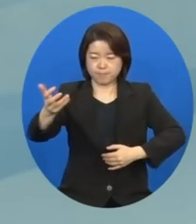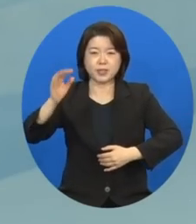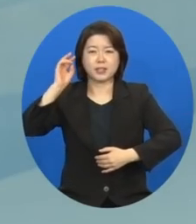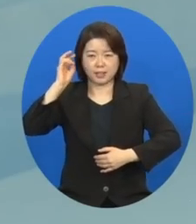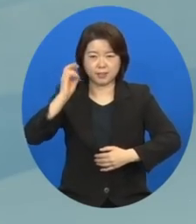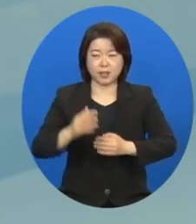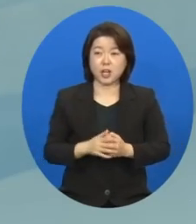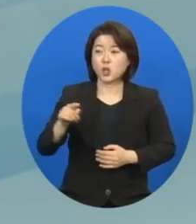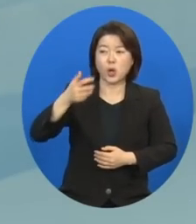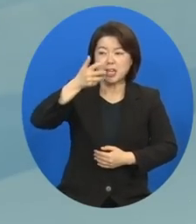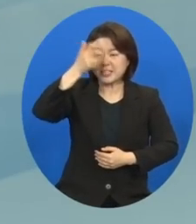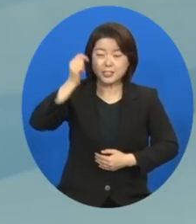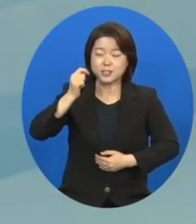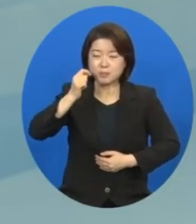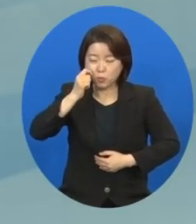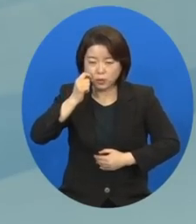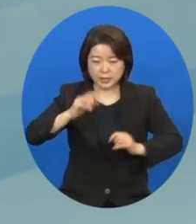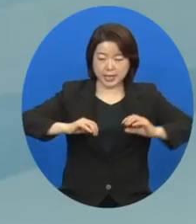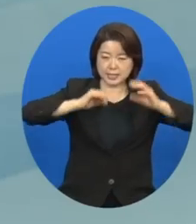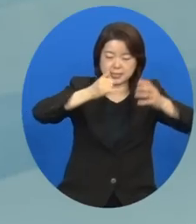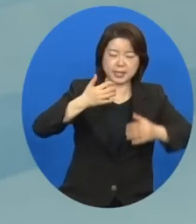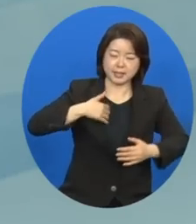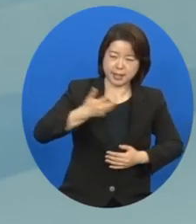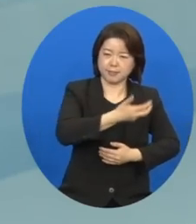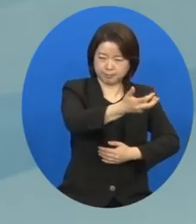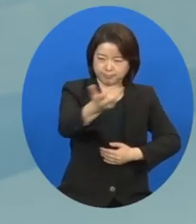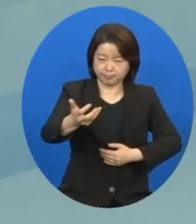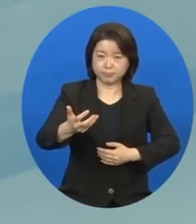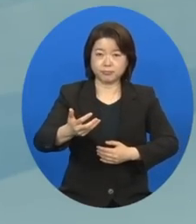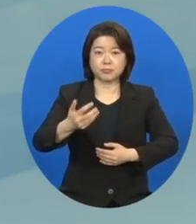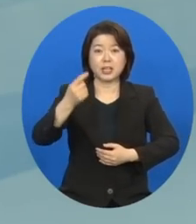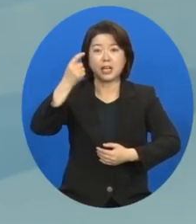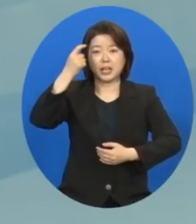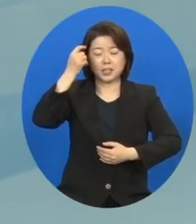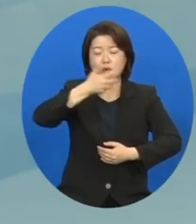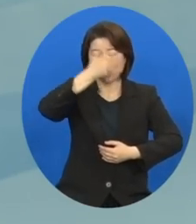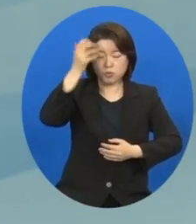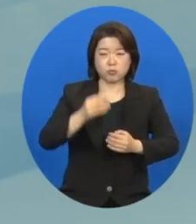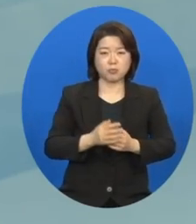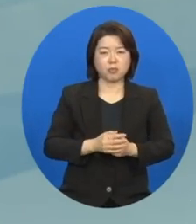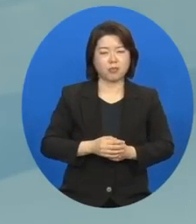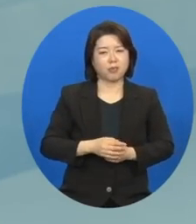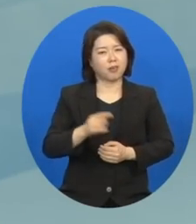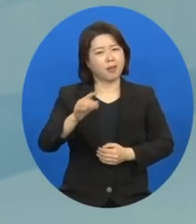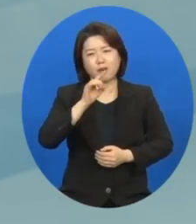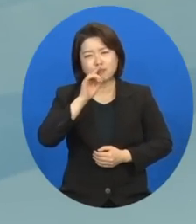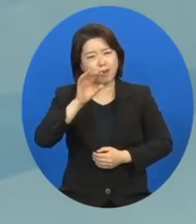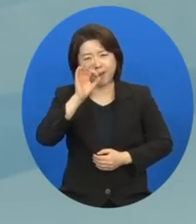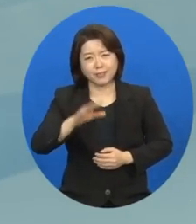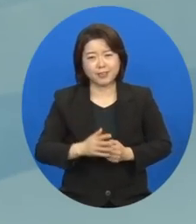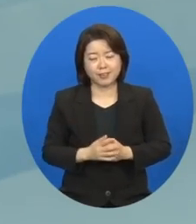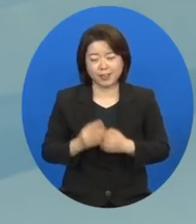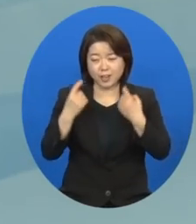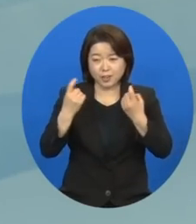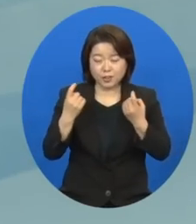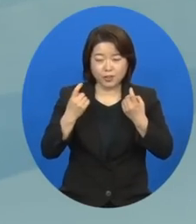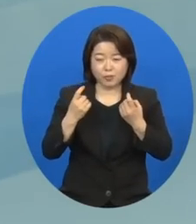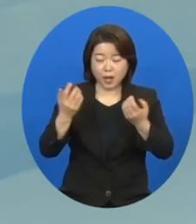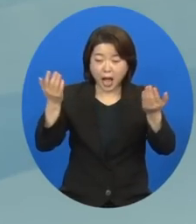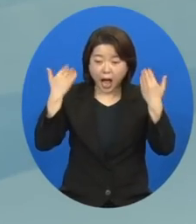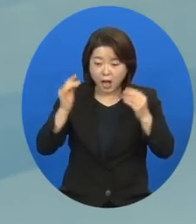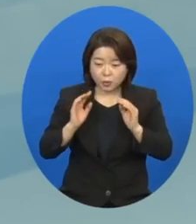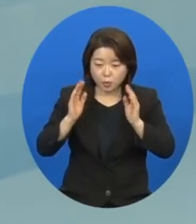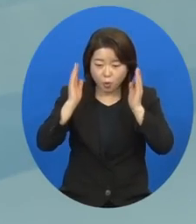너희들이 꿈도 꾸지 못할 세계로 여행할 거야. 여러분 사실 말도 안 되는 것이죠. 수학여행도 못 가는 그